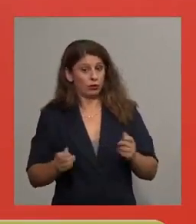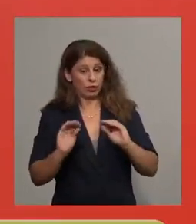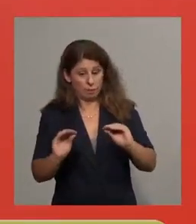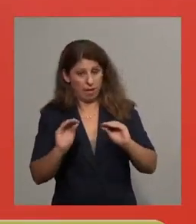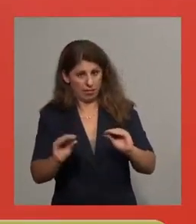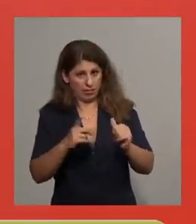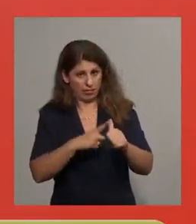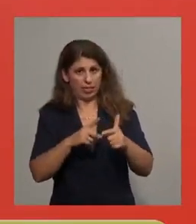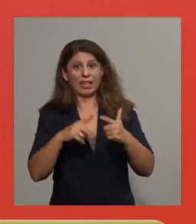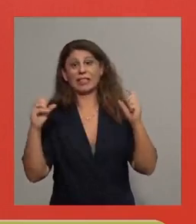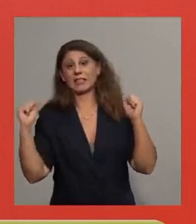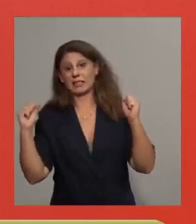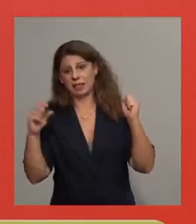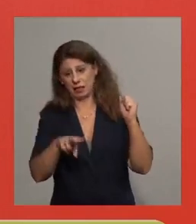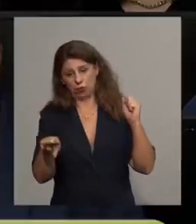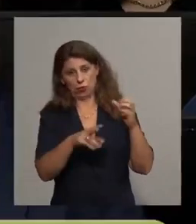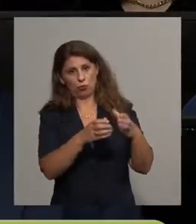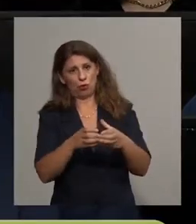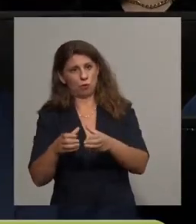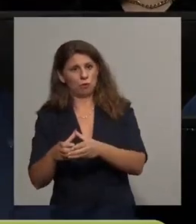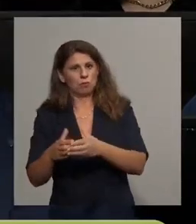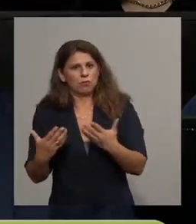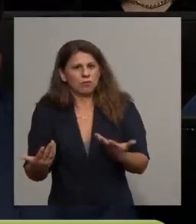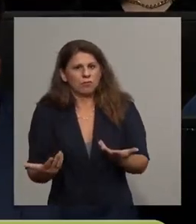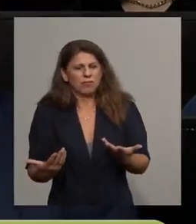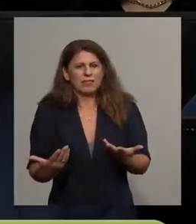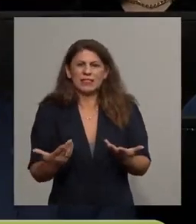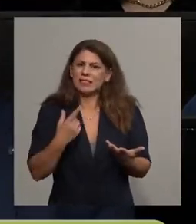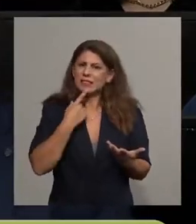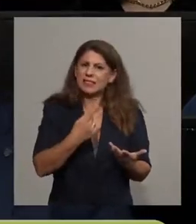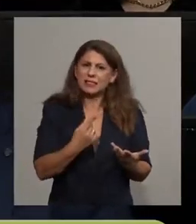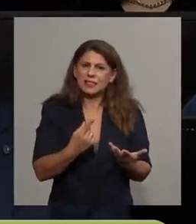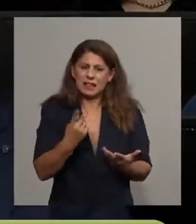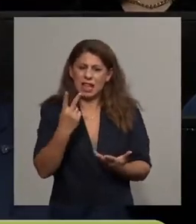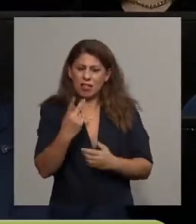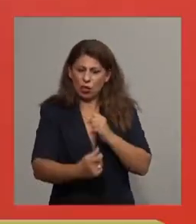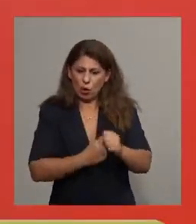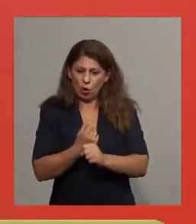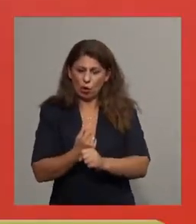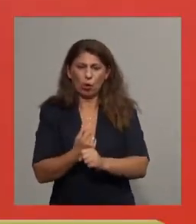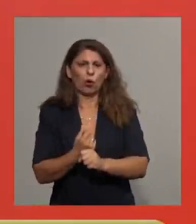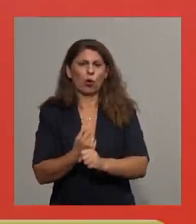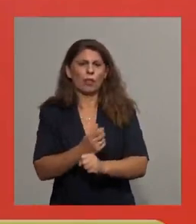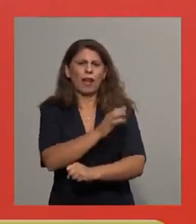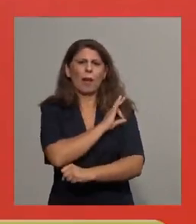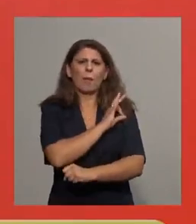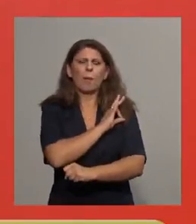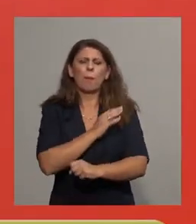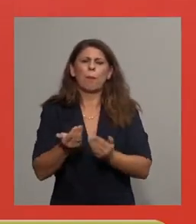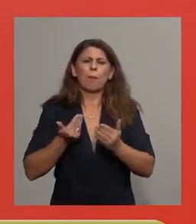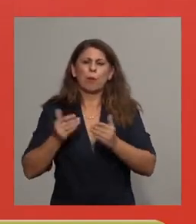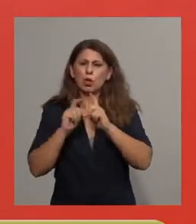παιδεία και στην υγεία. Για ποια δίχρονη προσχολική αγωγή μιλάει όταν